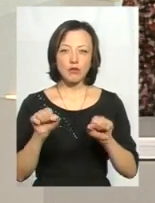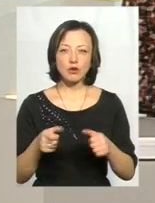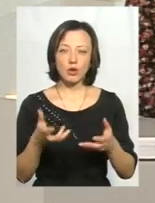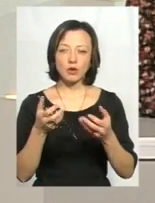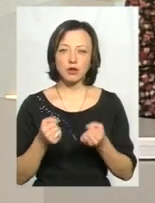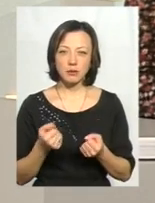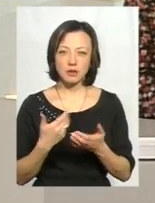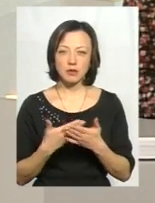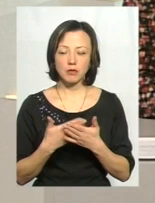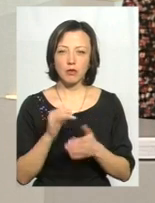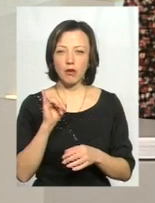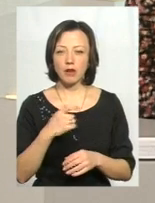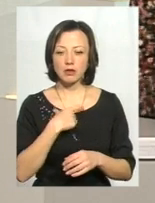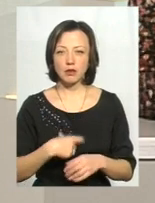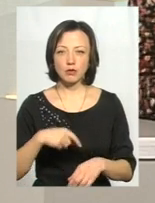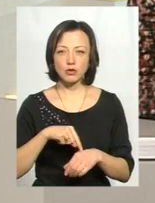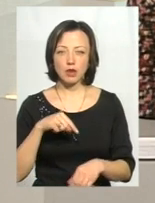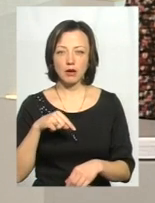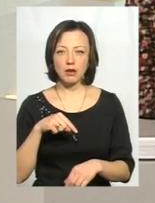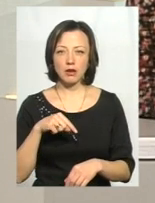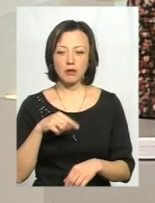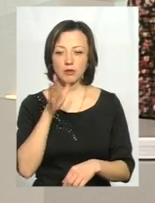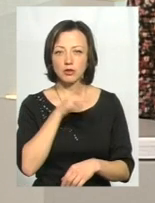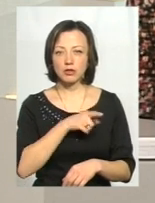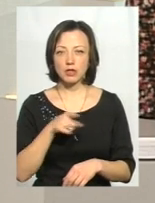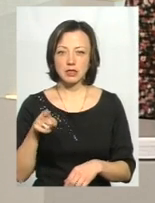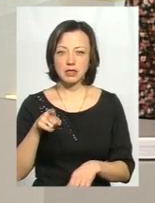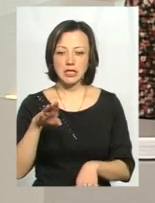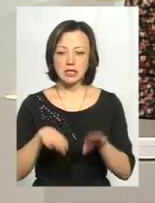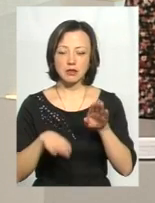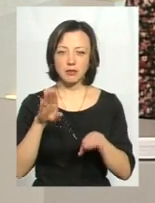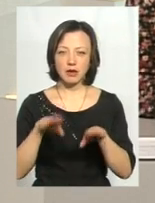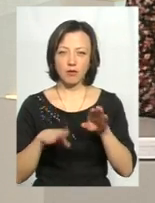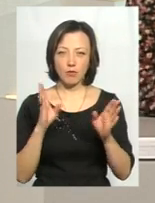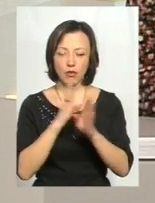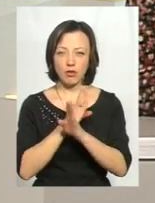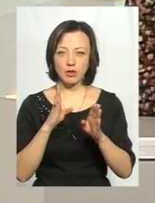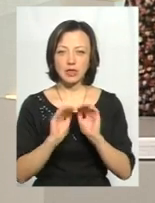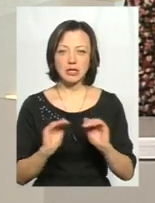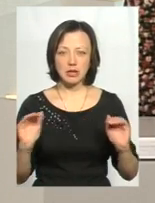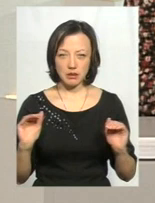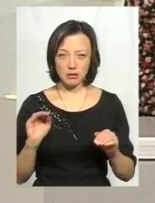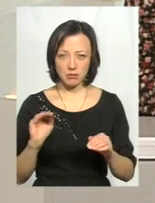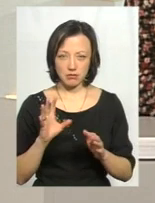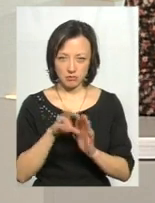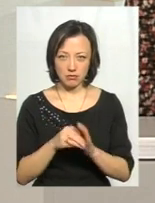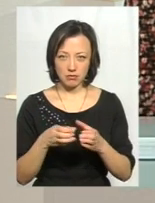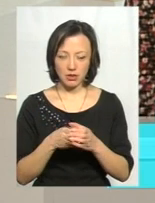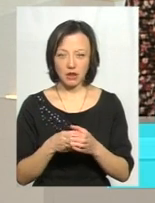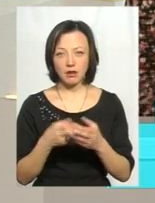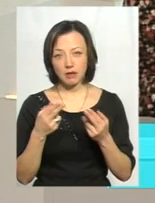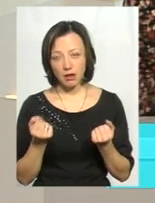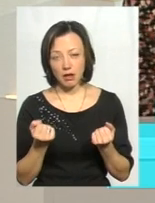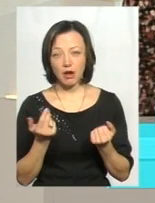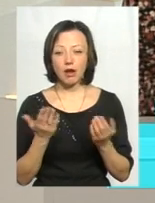отримати погане самопочуття під час стрибків атмосферних, діти, чи відносяться категорія? Якщо так,